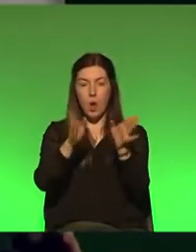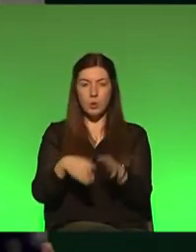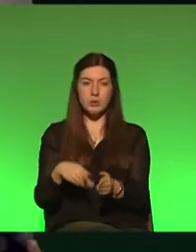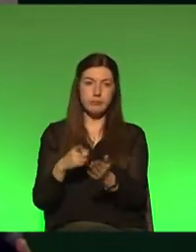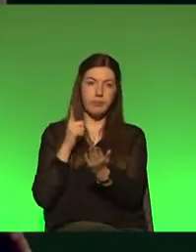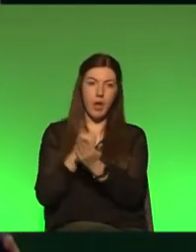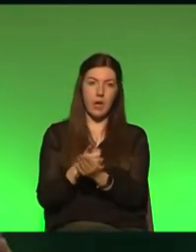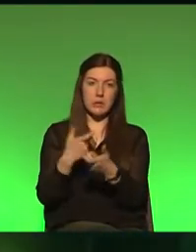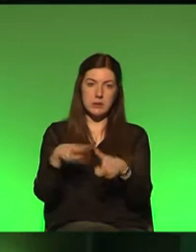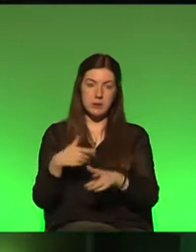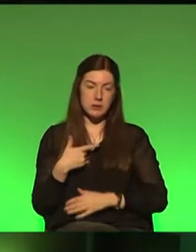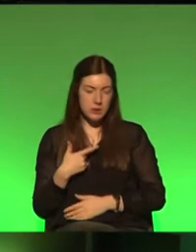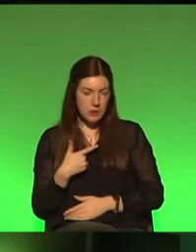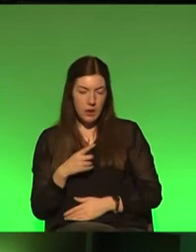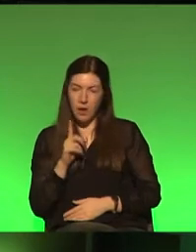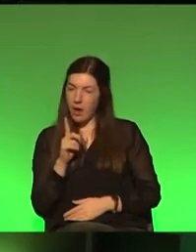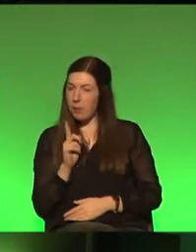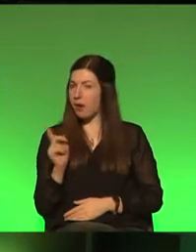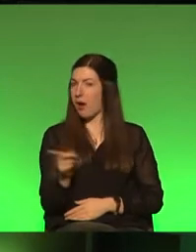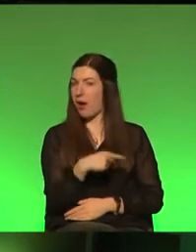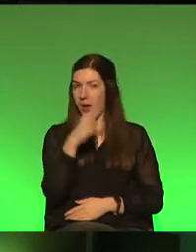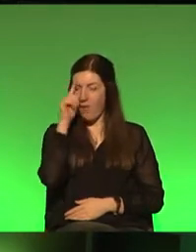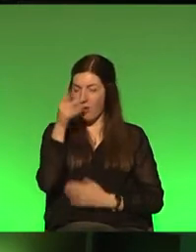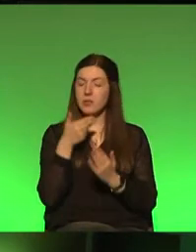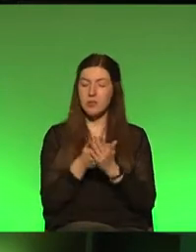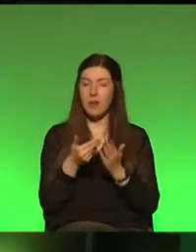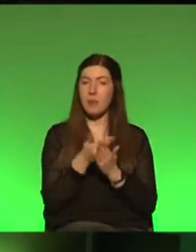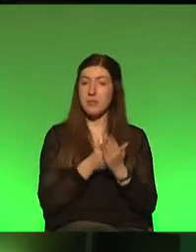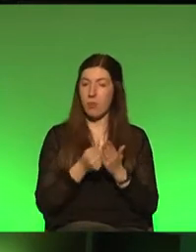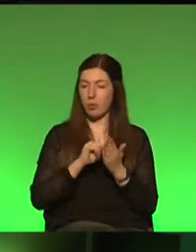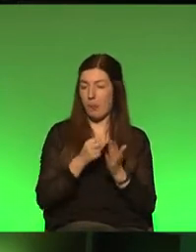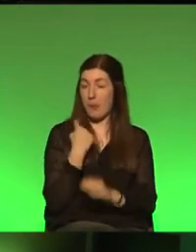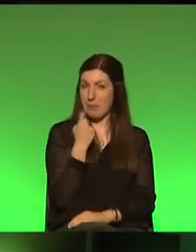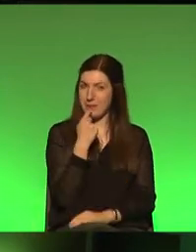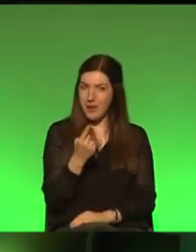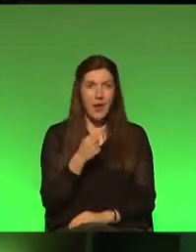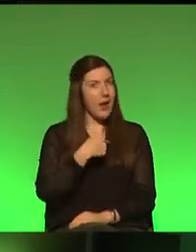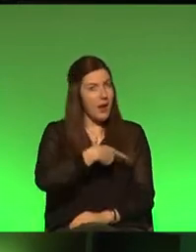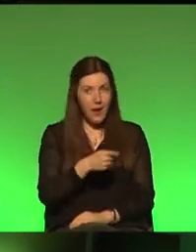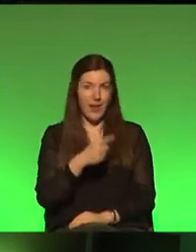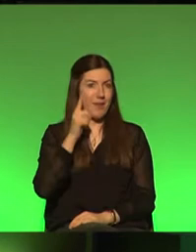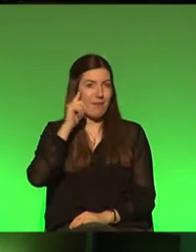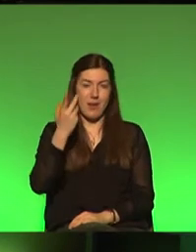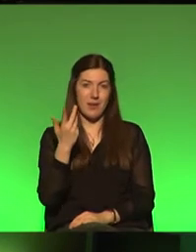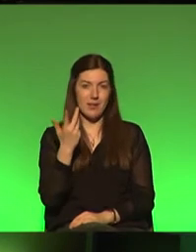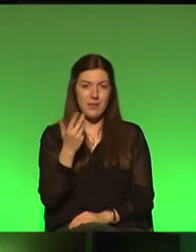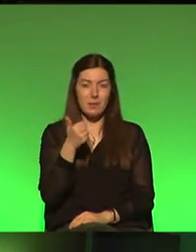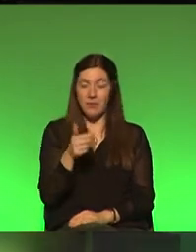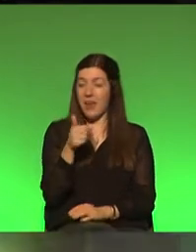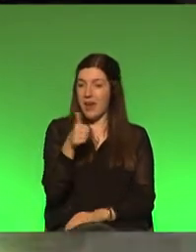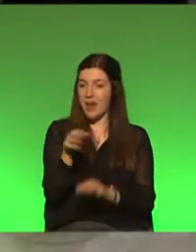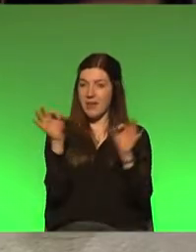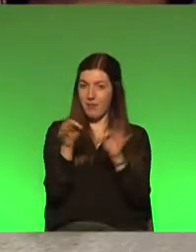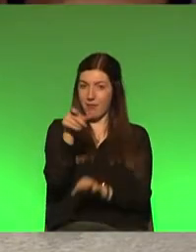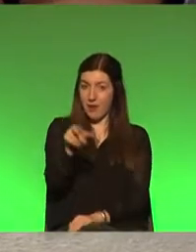belegen. Dabei ist allen klar, und das ist eben diese Symbolpolitik, von der ich gesprochen habe, es ist allen klar, dass wenn ich einen Gefährder